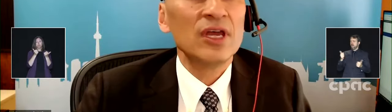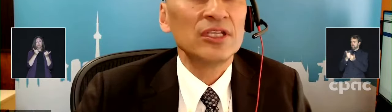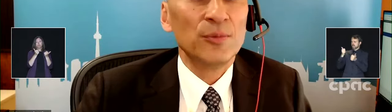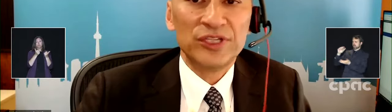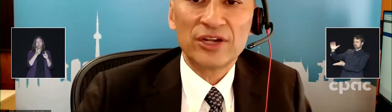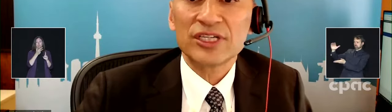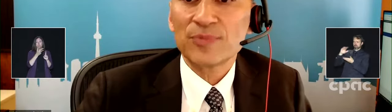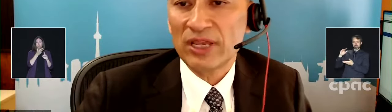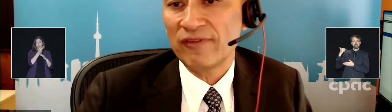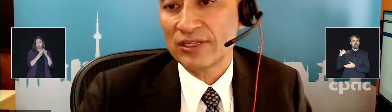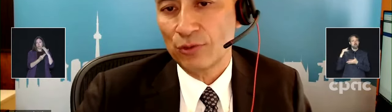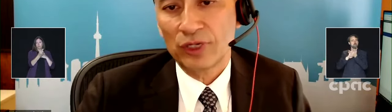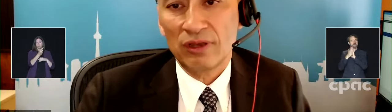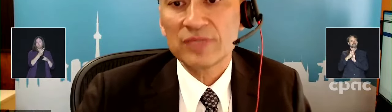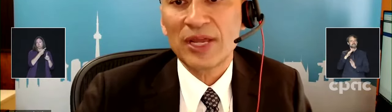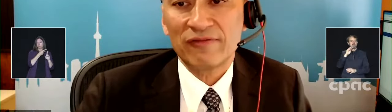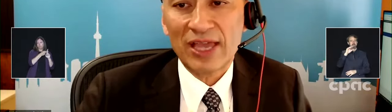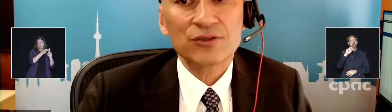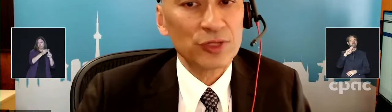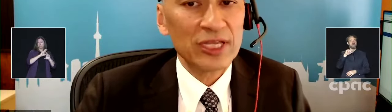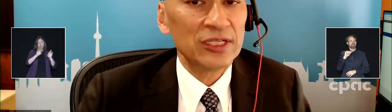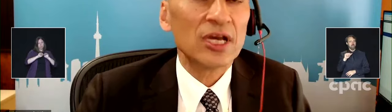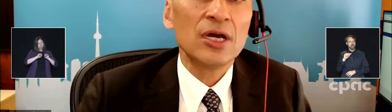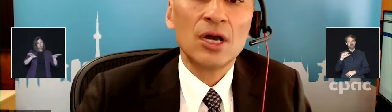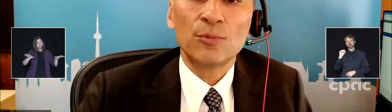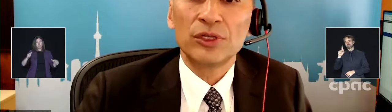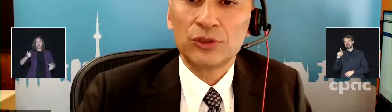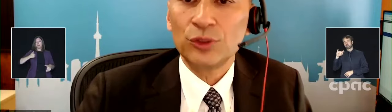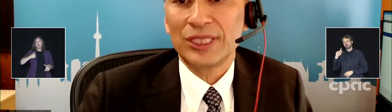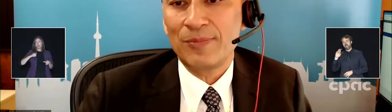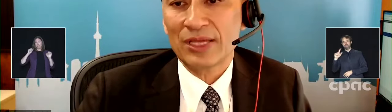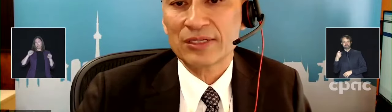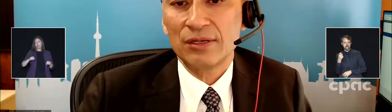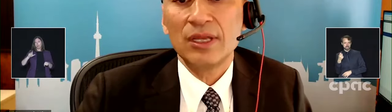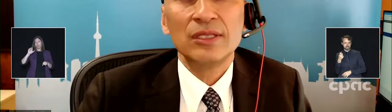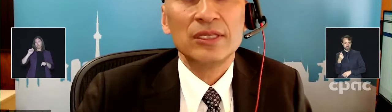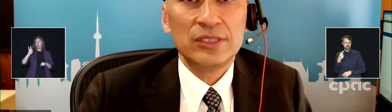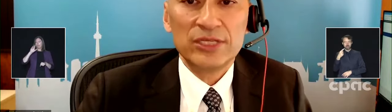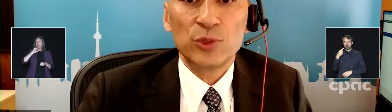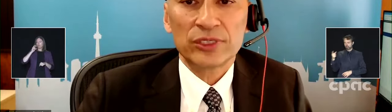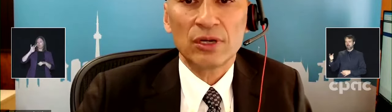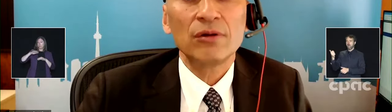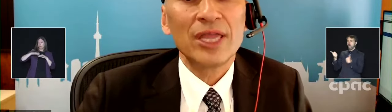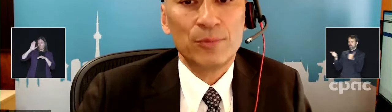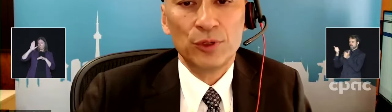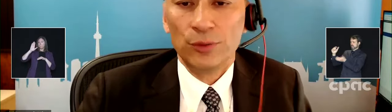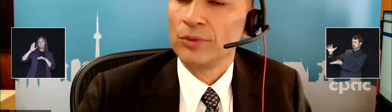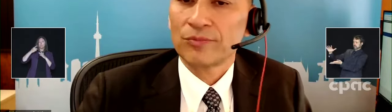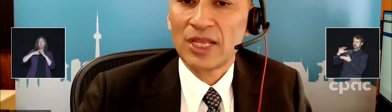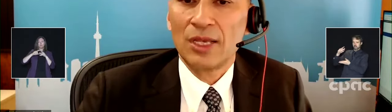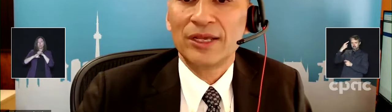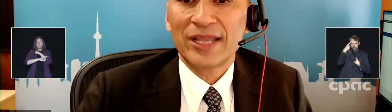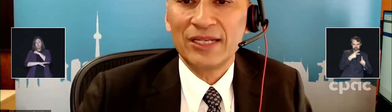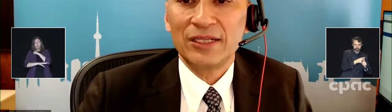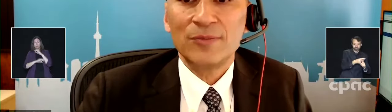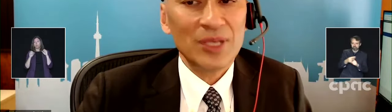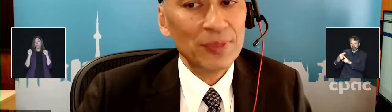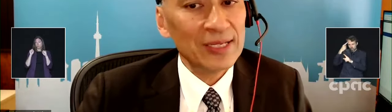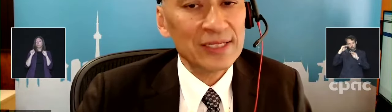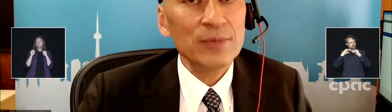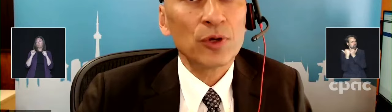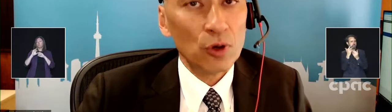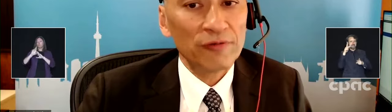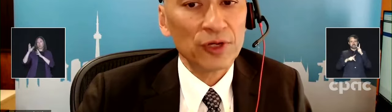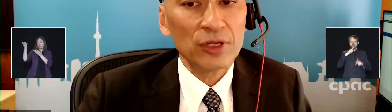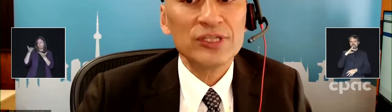modernes spike facts au Canada pour toutes les personnes de 18 ans et plus. Le Canada est bien placé pour